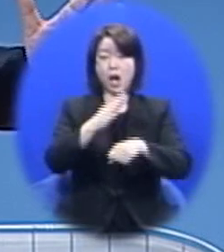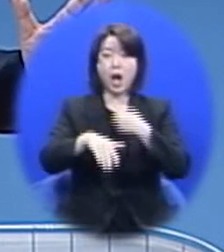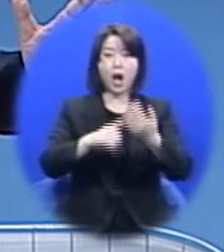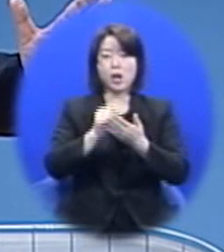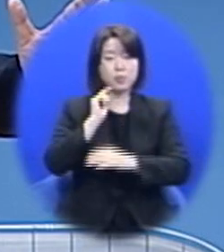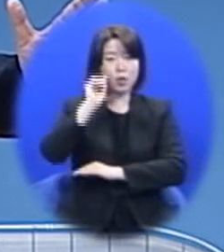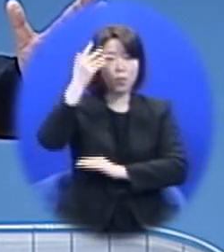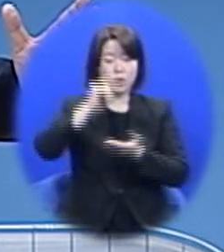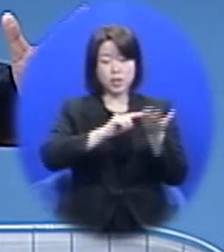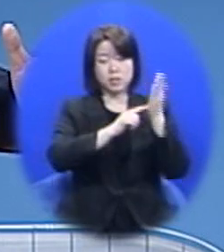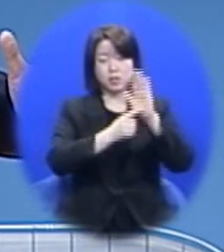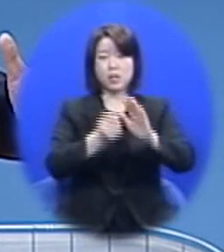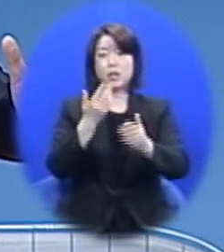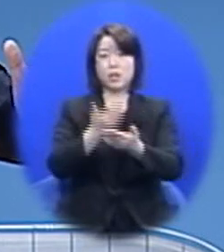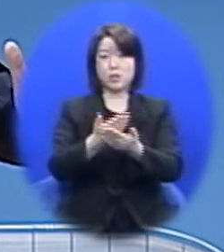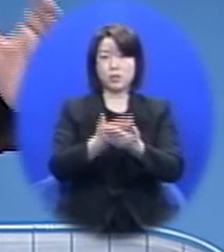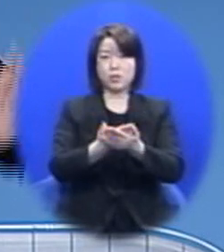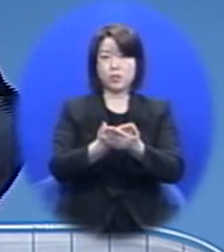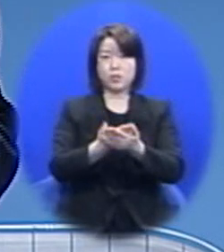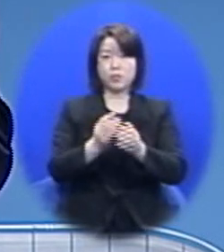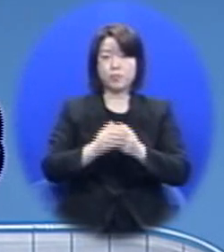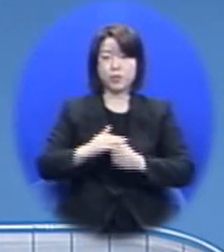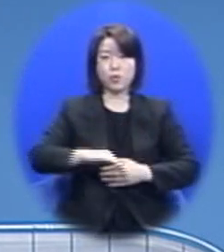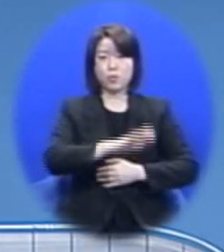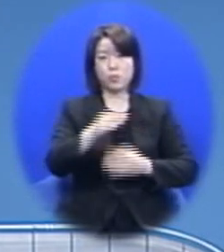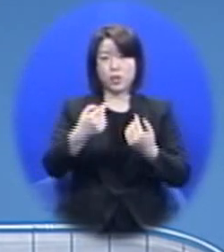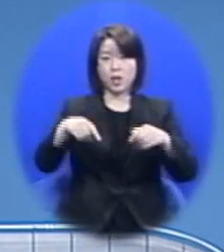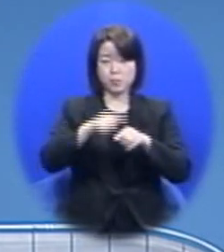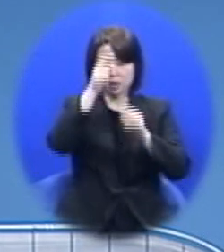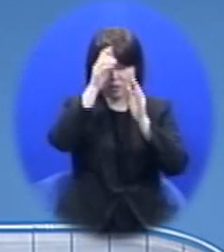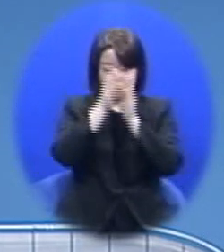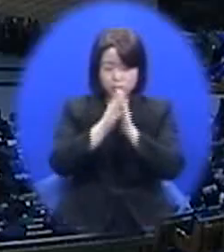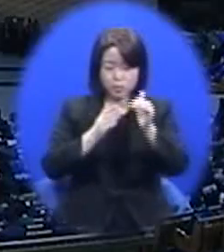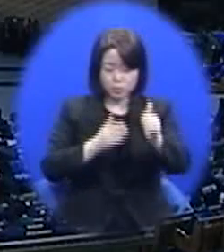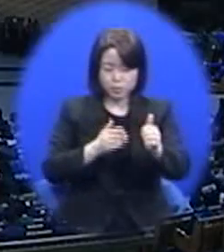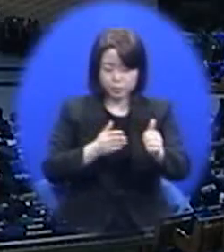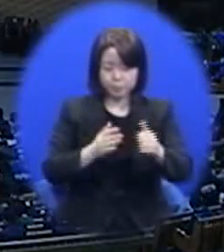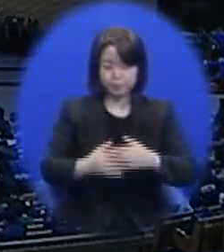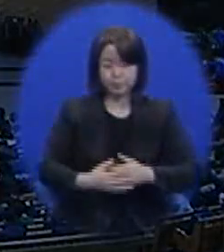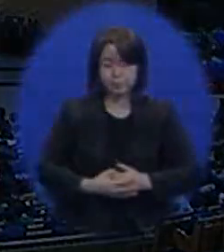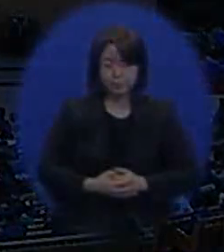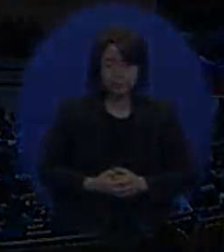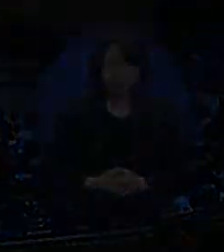영광이 드러나게 해 주옵소서. 우리 다 같이 기도하겠습니다. 은혜와 사랑이 충만하신 아버지 하나님.